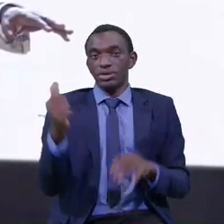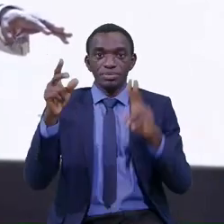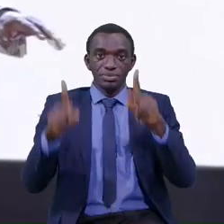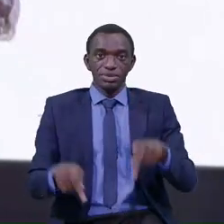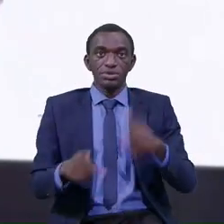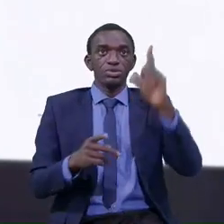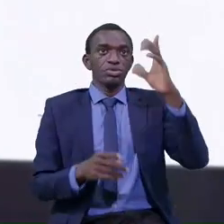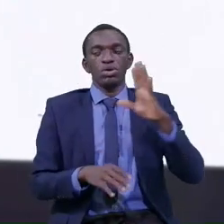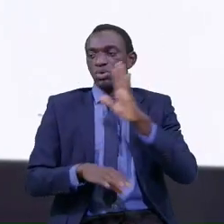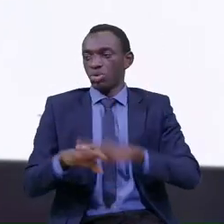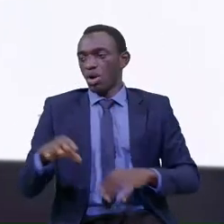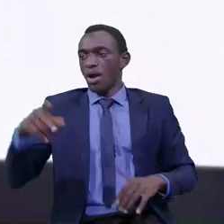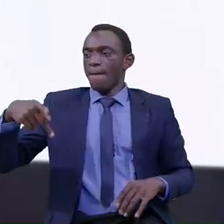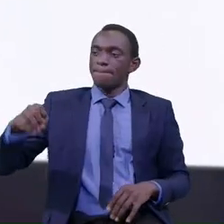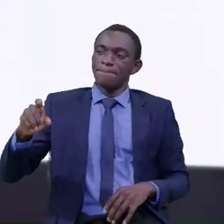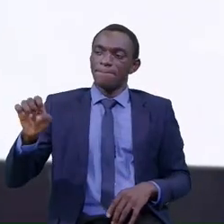Jacques et Jean,